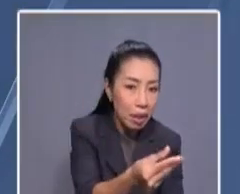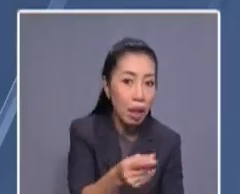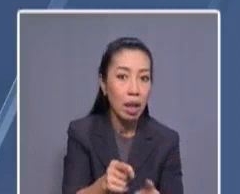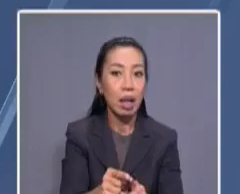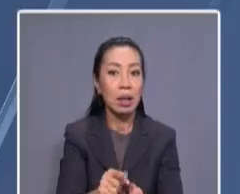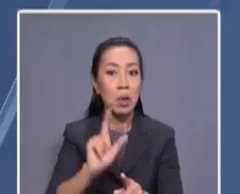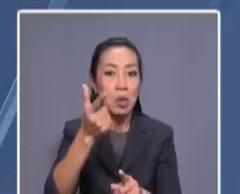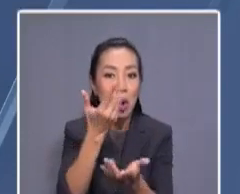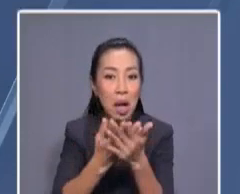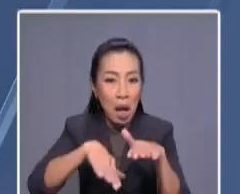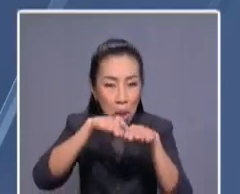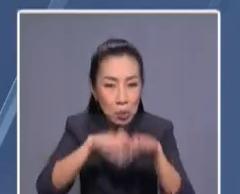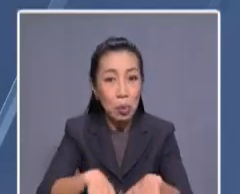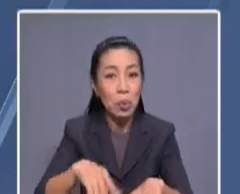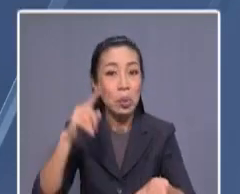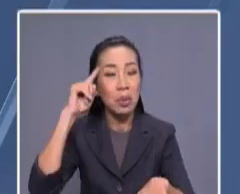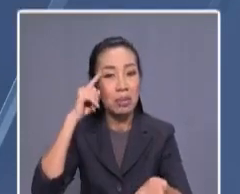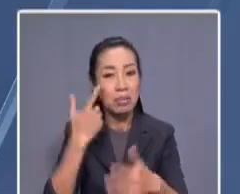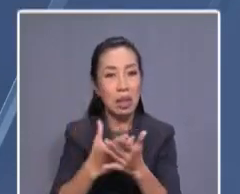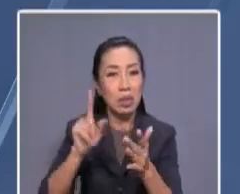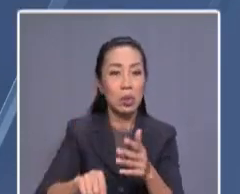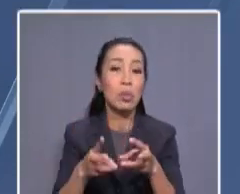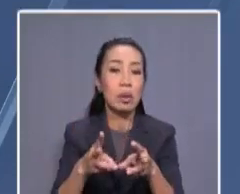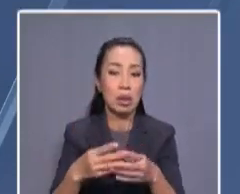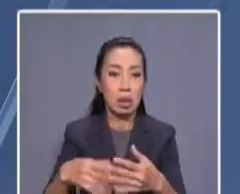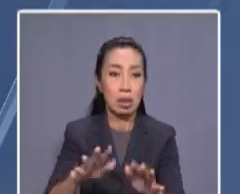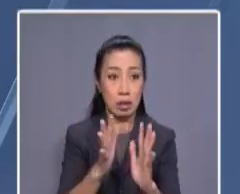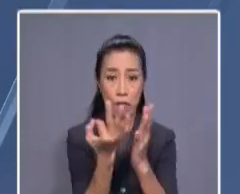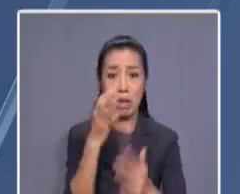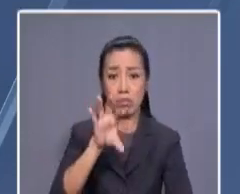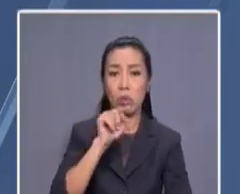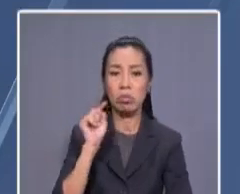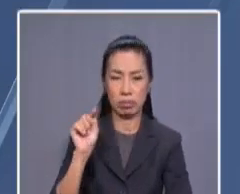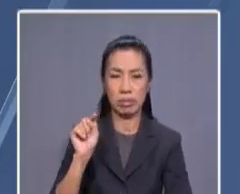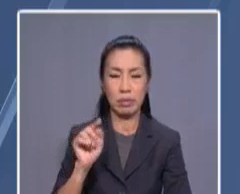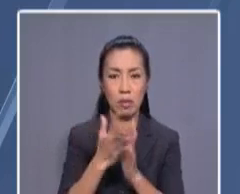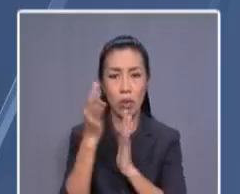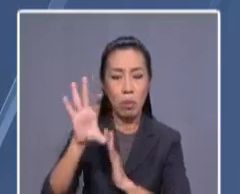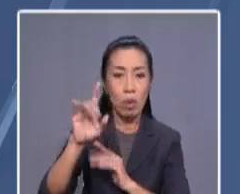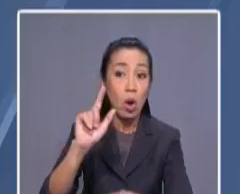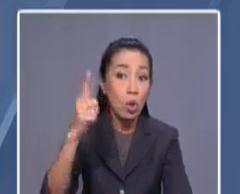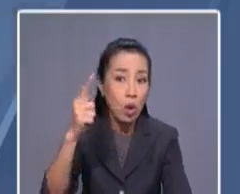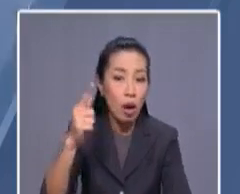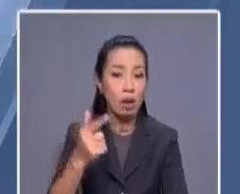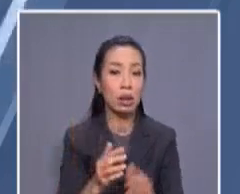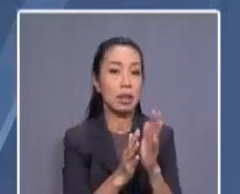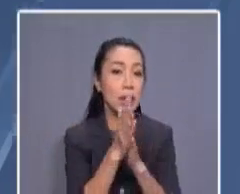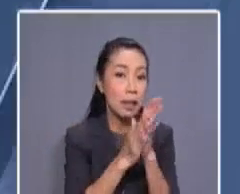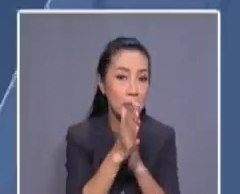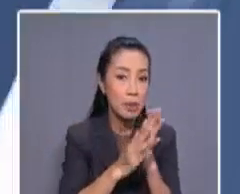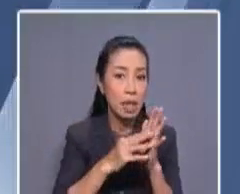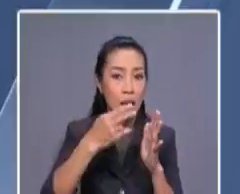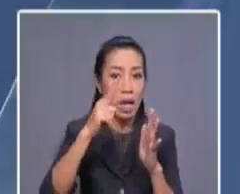ที่ถูกกว่าท้องตลาดประมาณอย่างนี้แล้วกันนะคะวิธีการเล ่ นในเพจเดียวกันเลยก็ทองเก็งกำไรกับแชร์หลุดอยู่ในเพจ